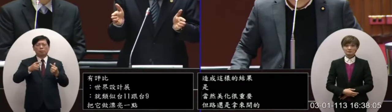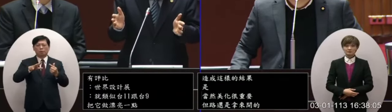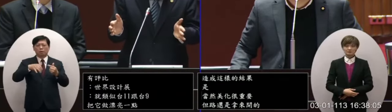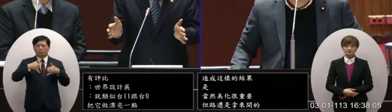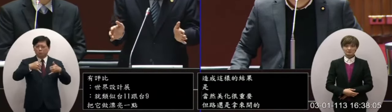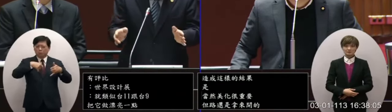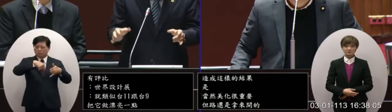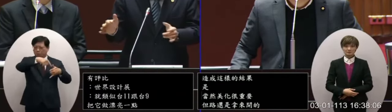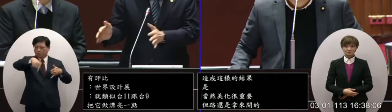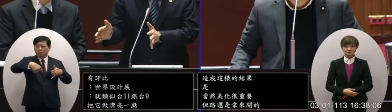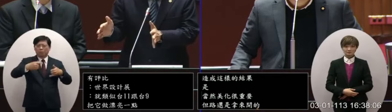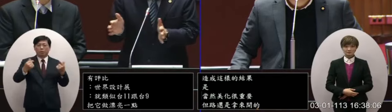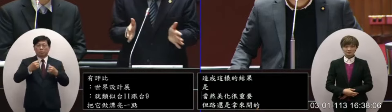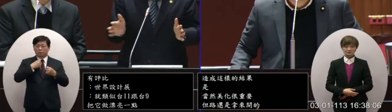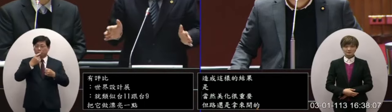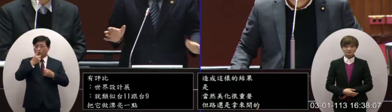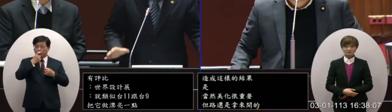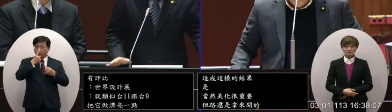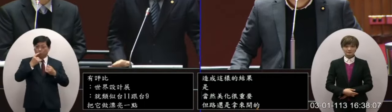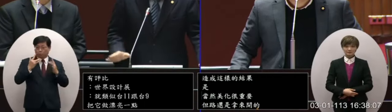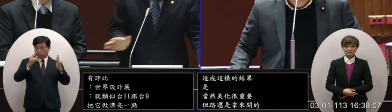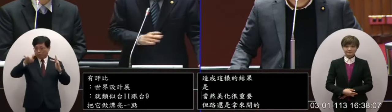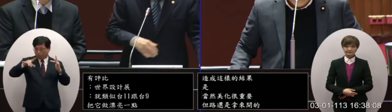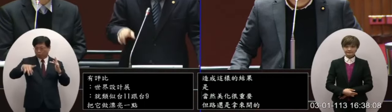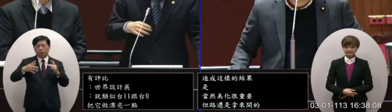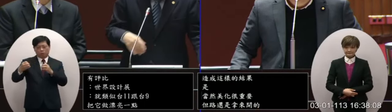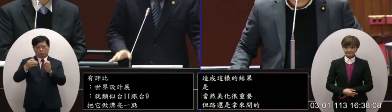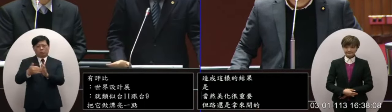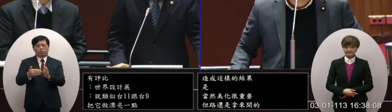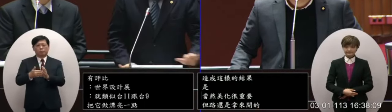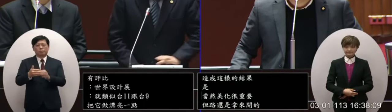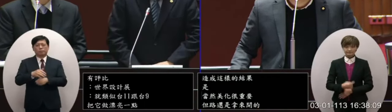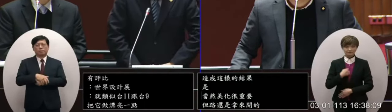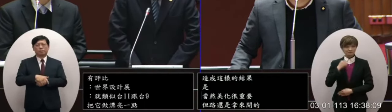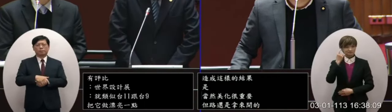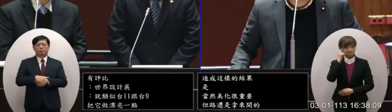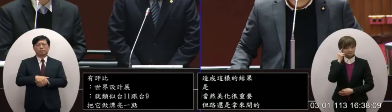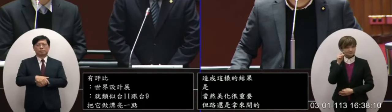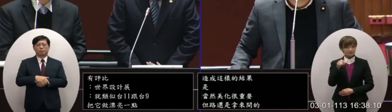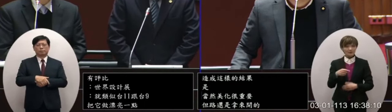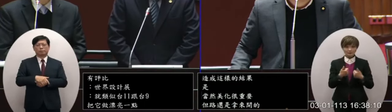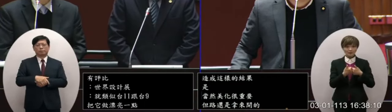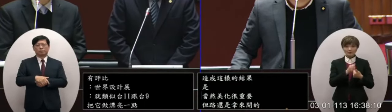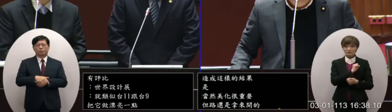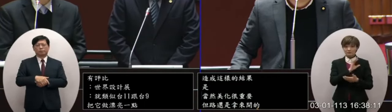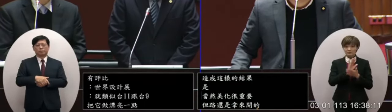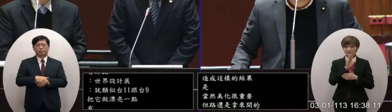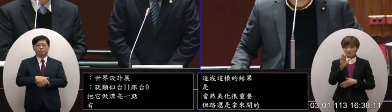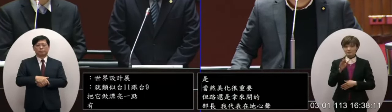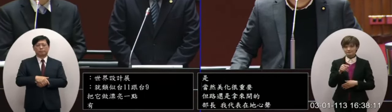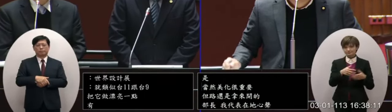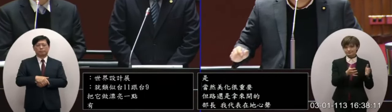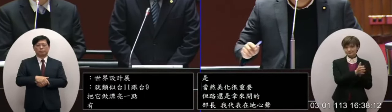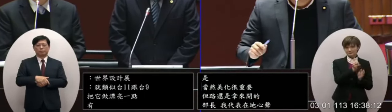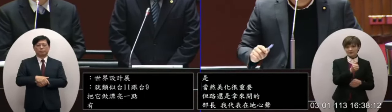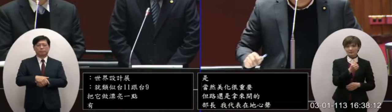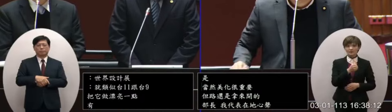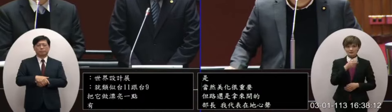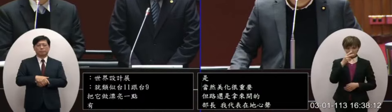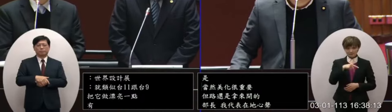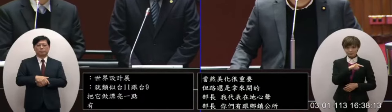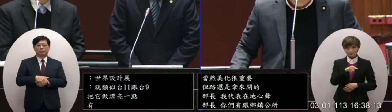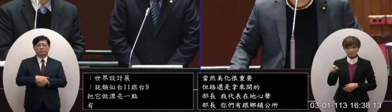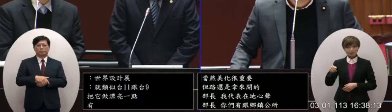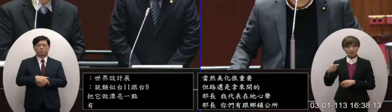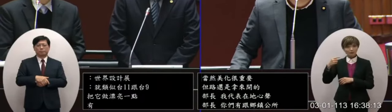要不要，比如说绿带要放哪里，那个都有讨论。我讨论 会。除了这个会后，部长，我们还要再跟当地的乡镇